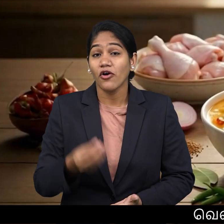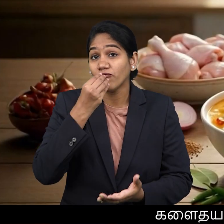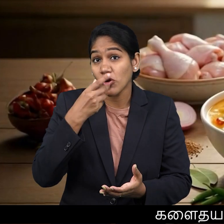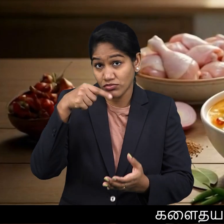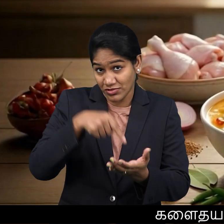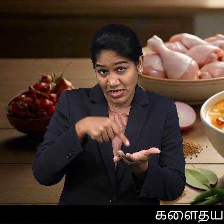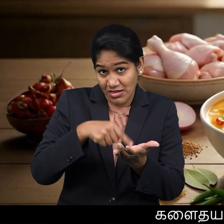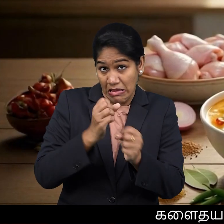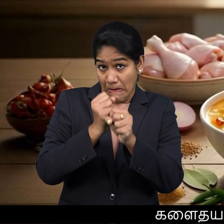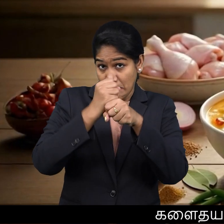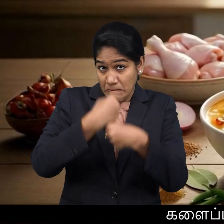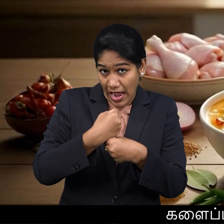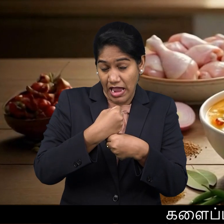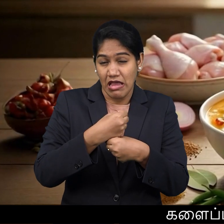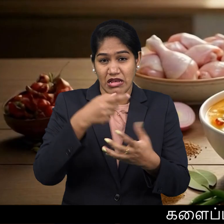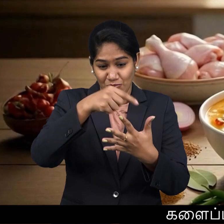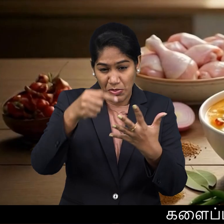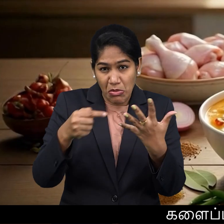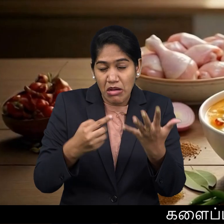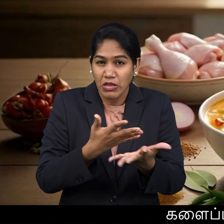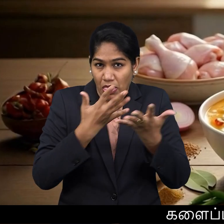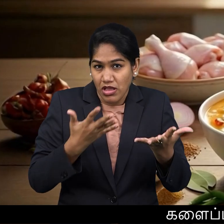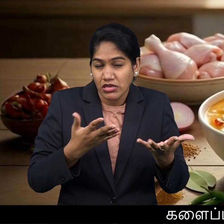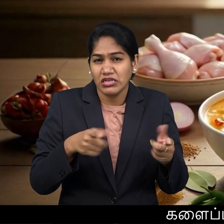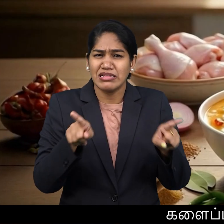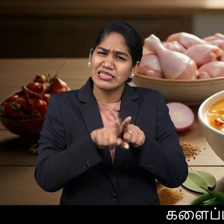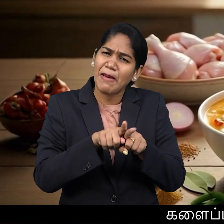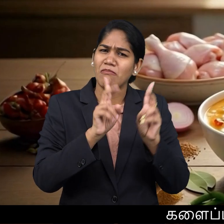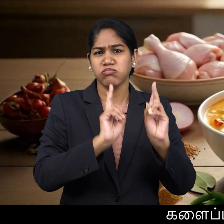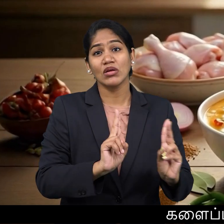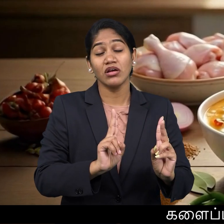வெவ்வேறு உணவுகளை தயாரிக்க ஒரே பொருட்களை பயன்படுத்தலாம்.